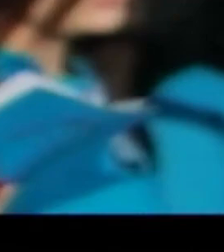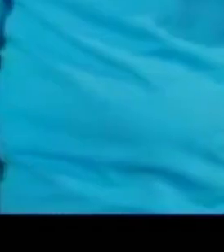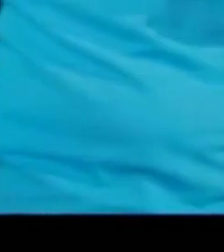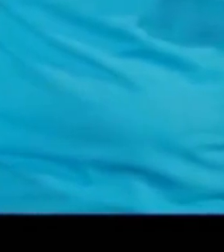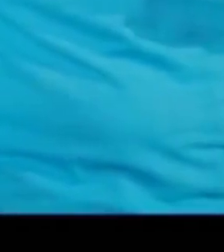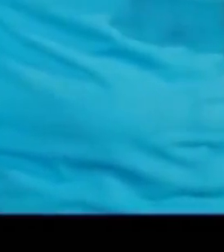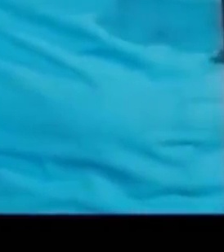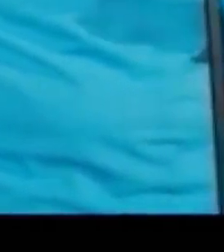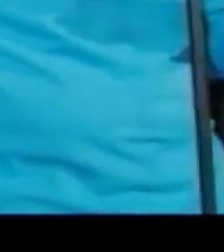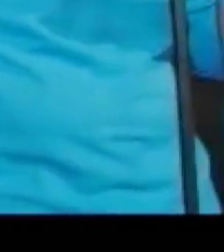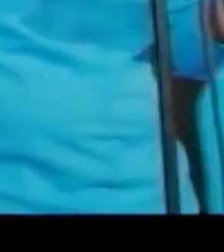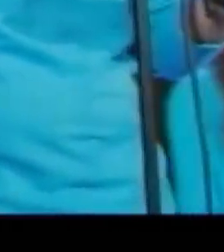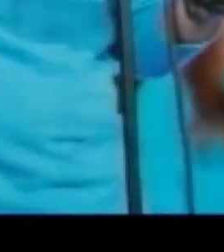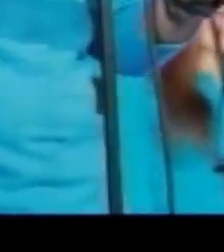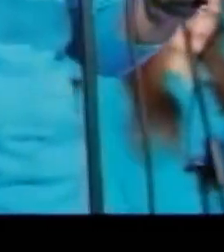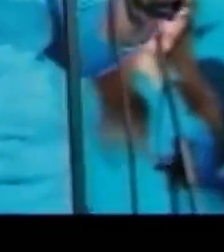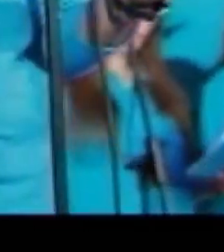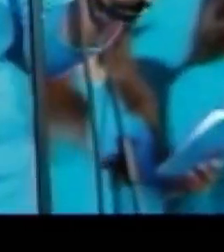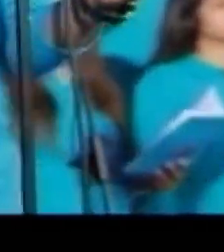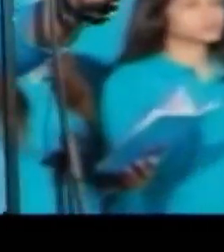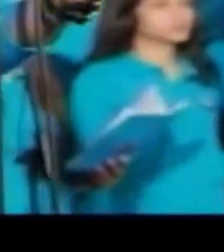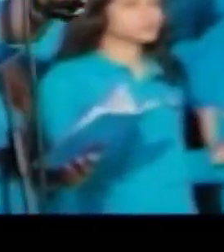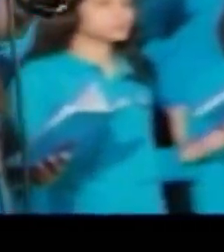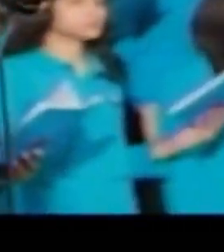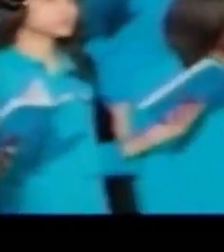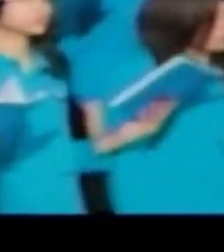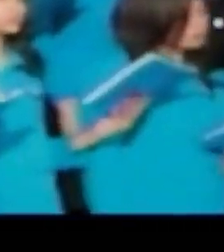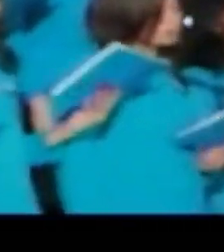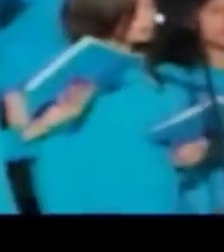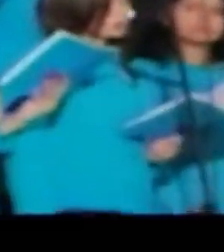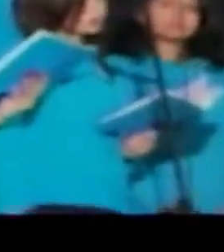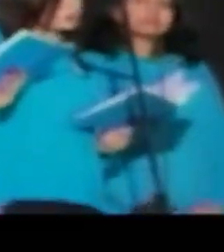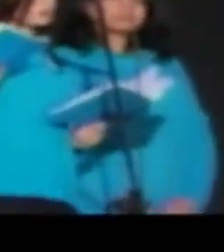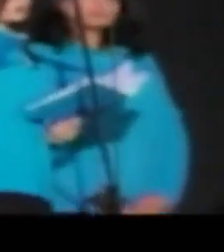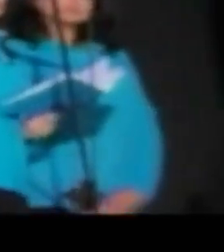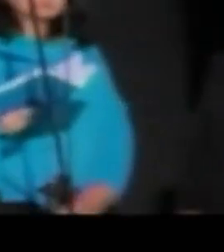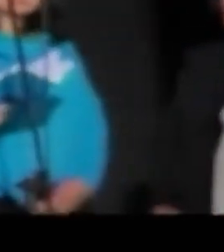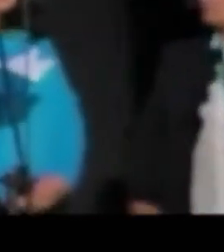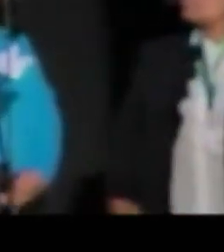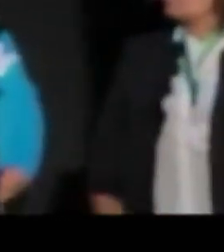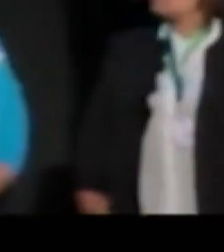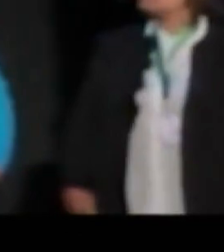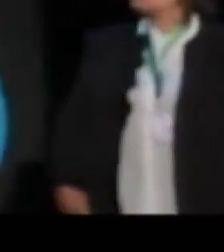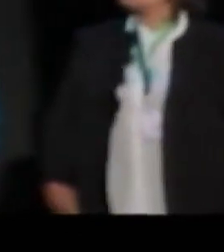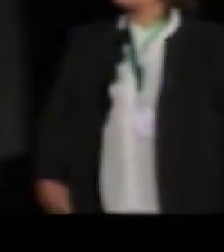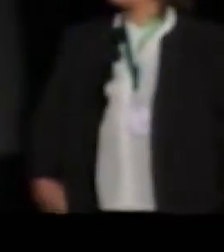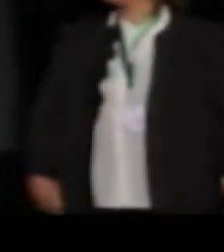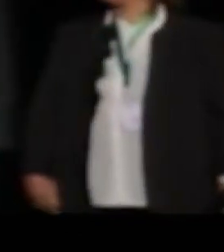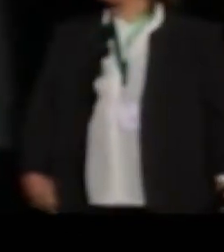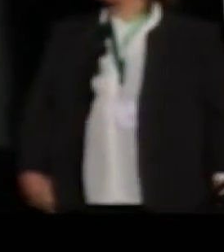الاله مريم التي ولدت